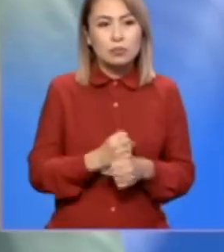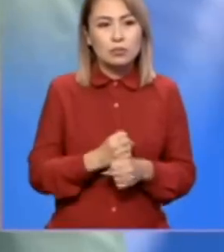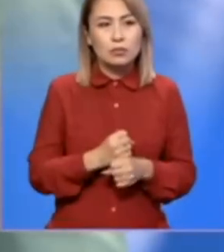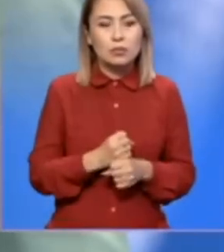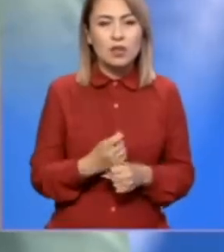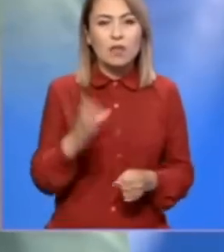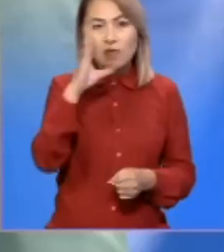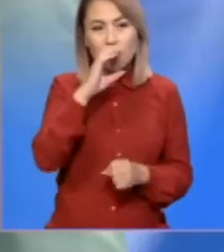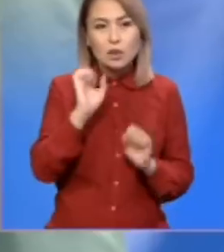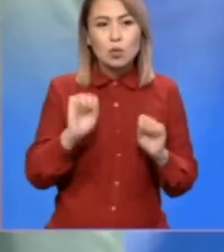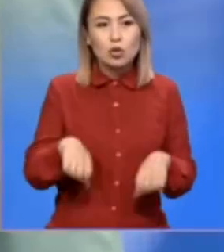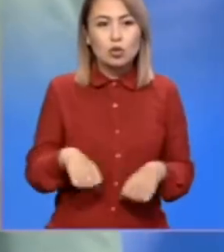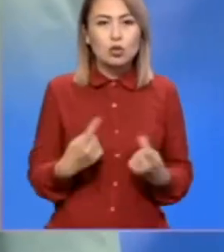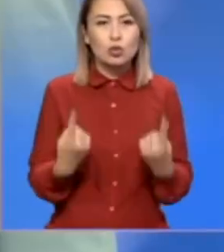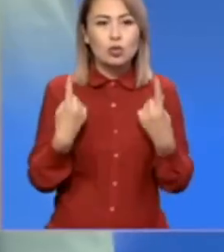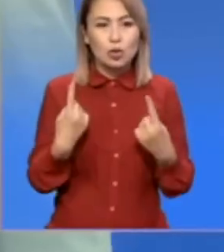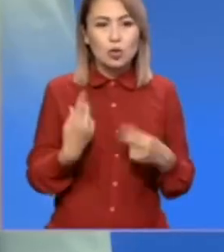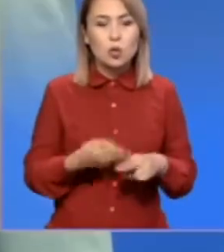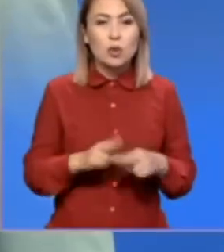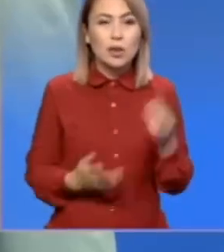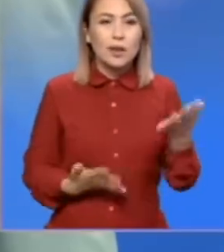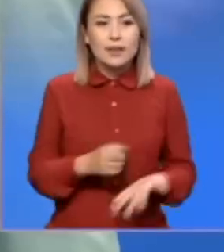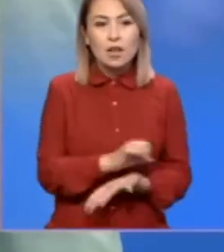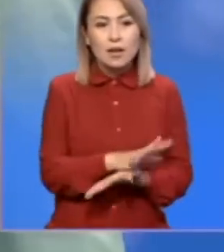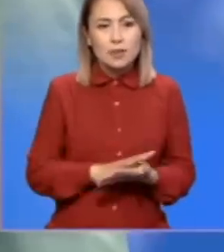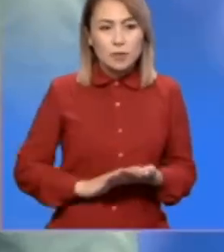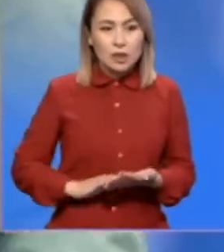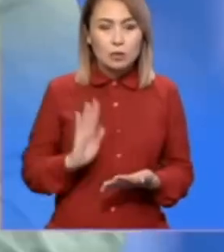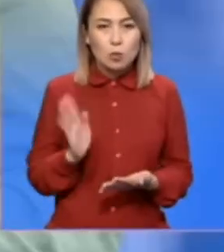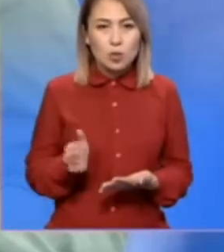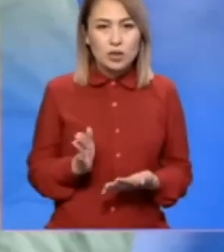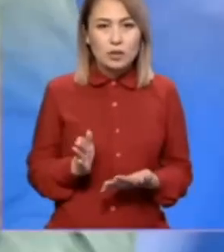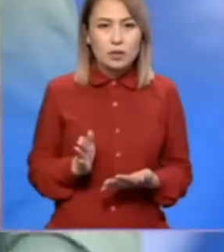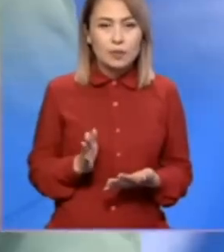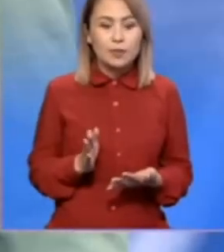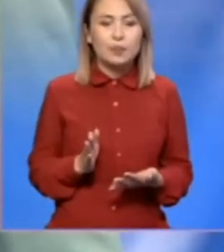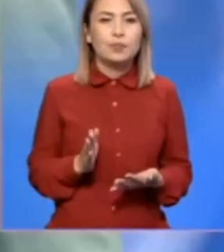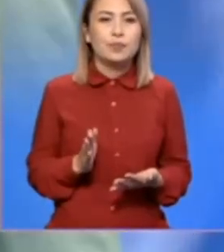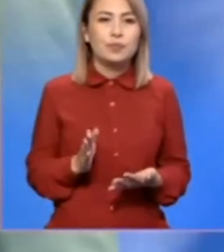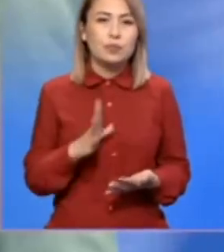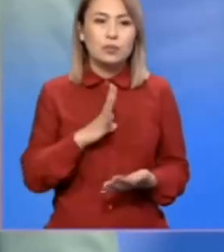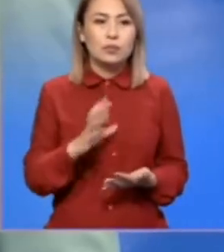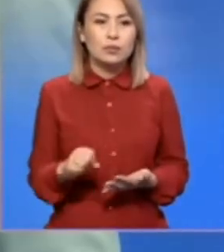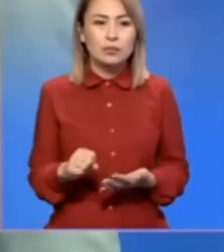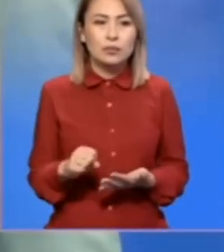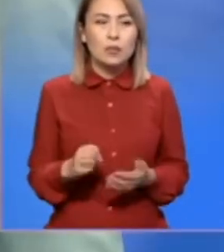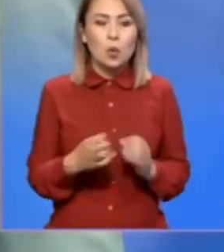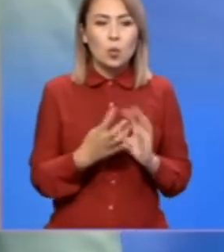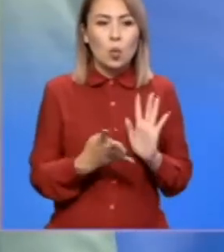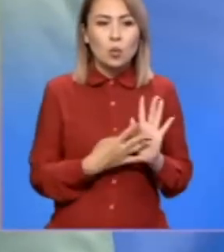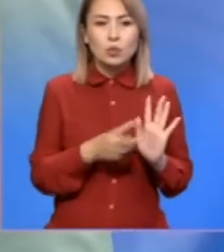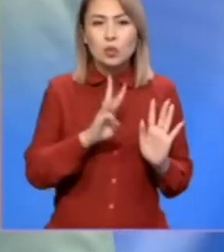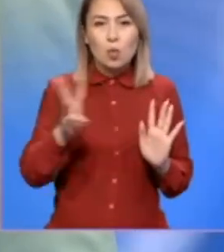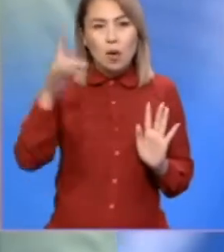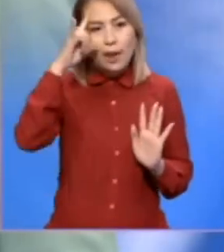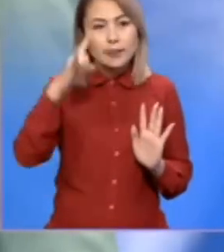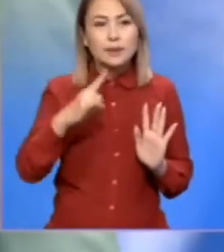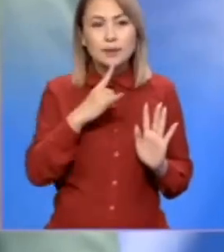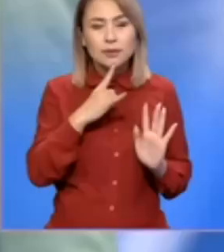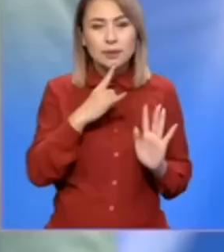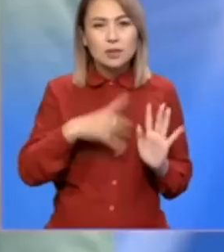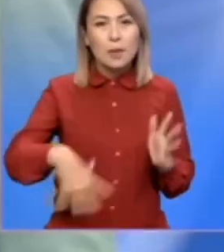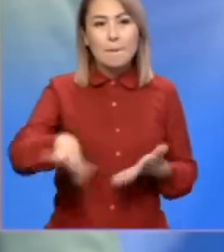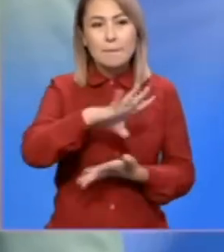үлкен. Бірақ егер бұл жалғасып кететін болса, цифрға келмеген күннің өзінде 19 миллион қазақстандықтың